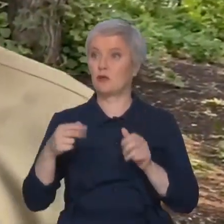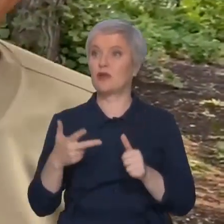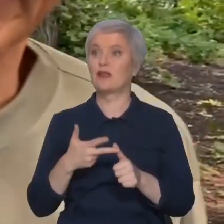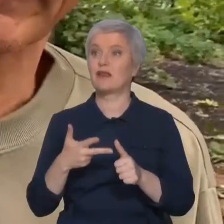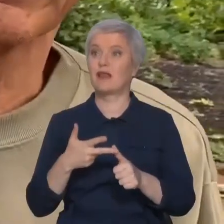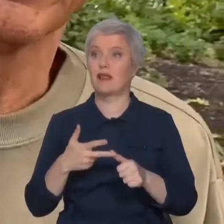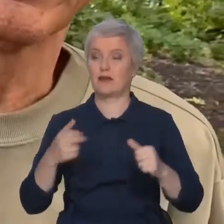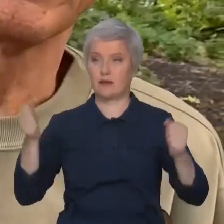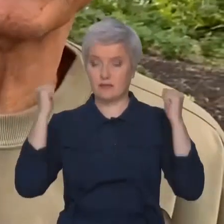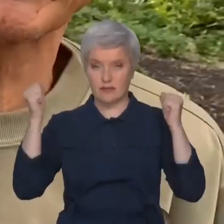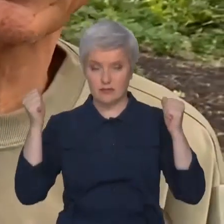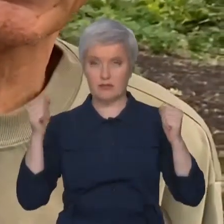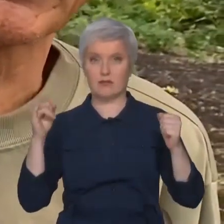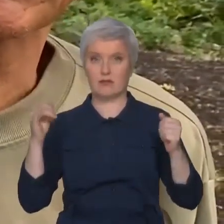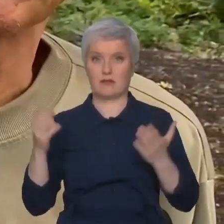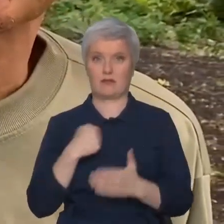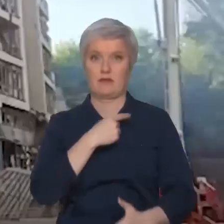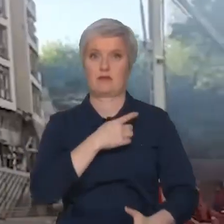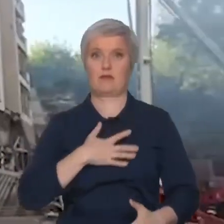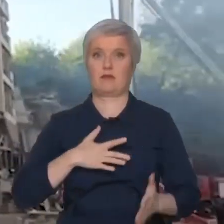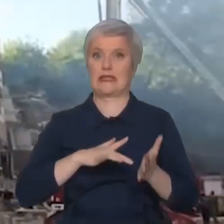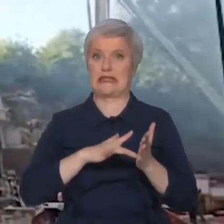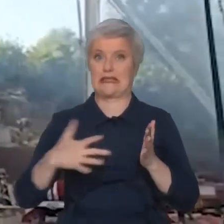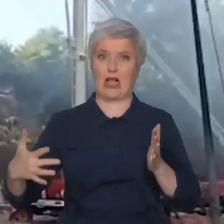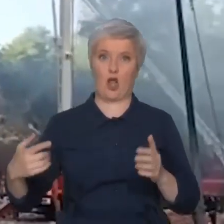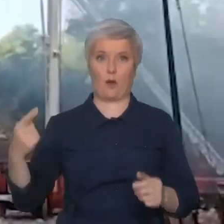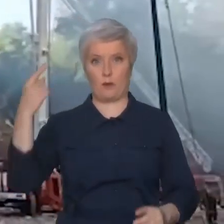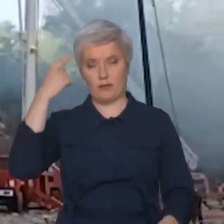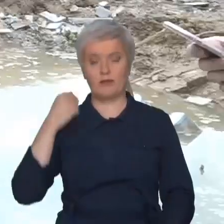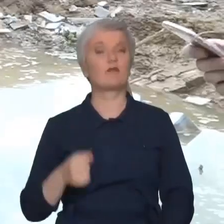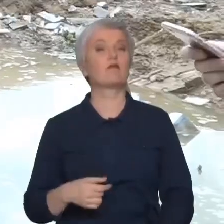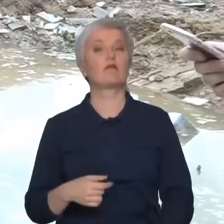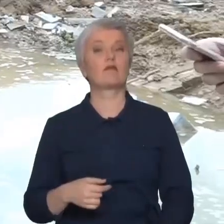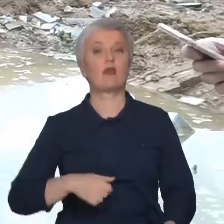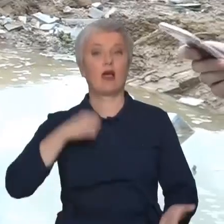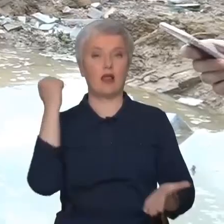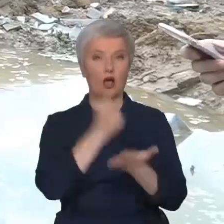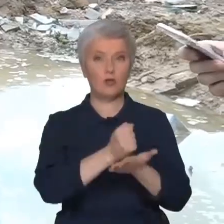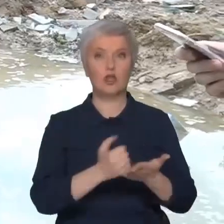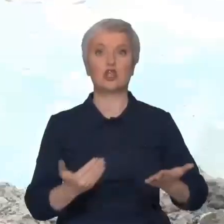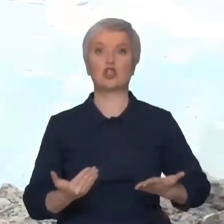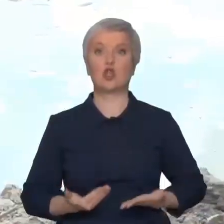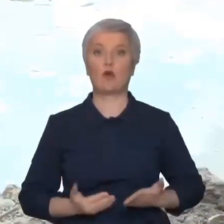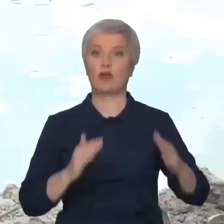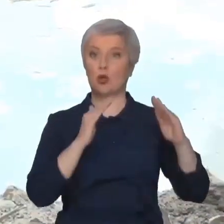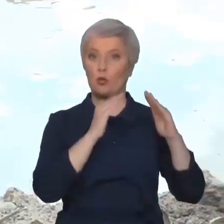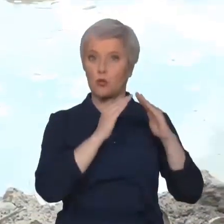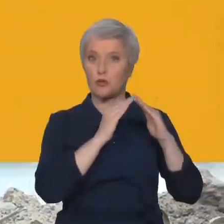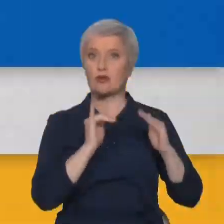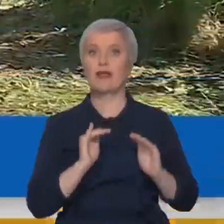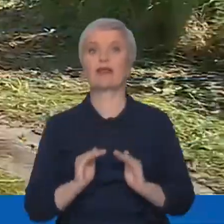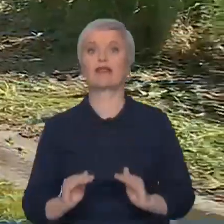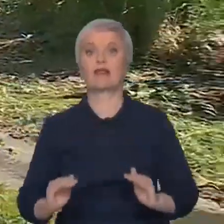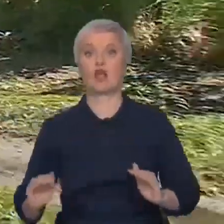третій раз взрив і отримав ранення в стіку. Ракети влучили у житловий будинок та дитячий садок.